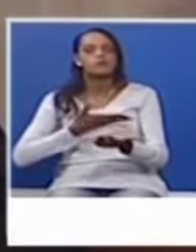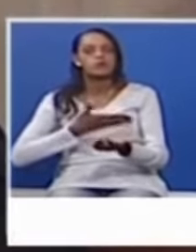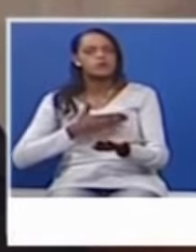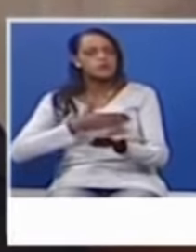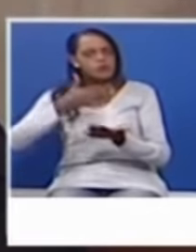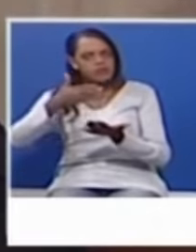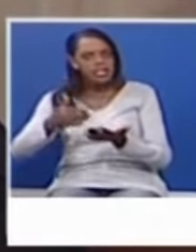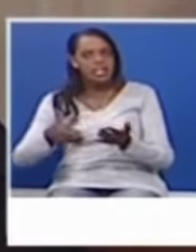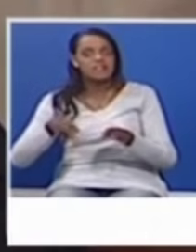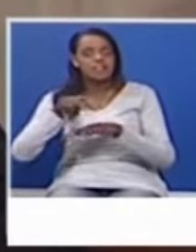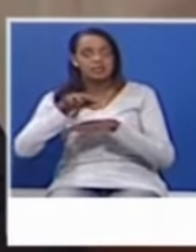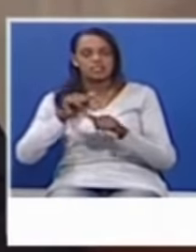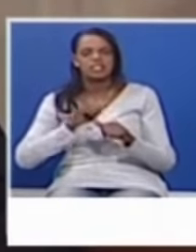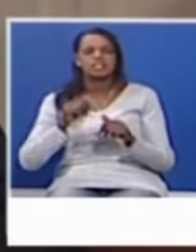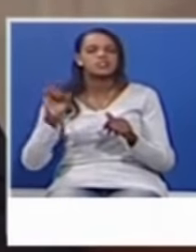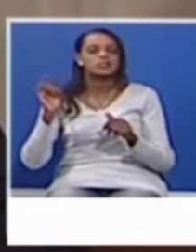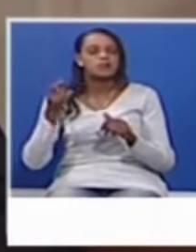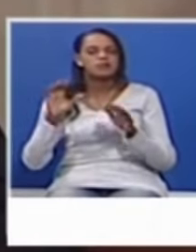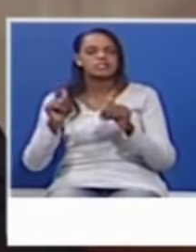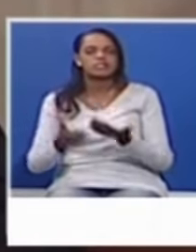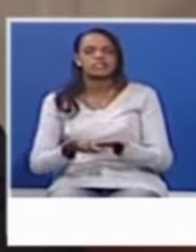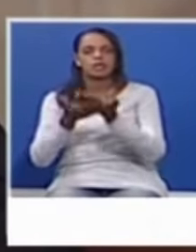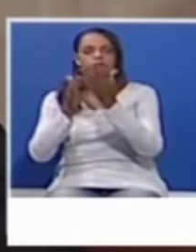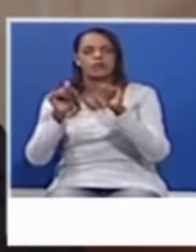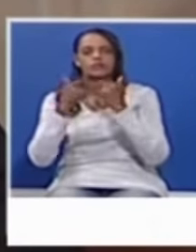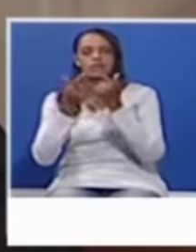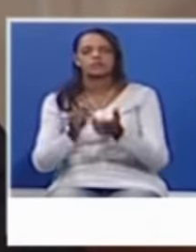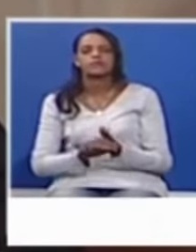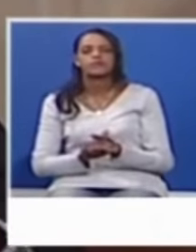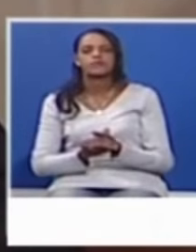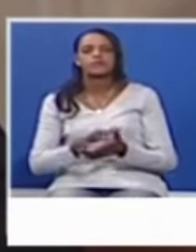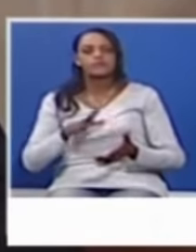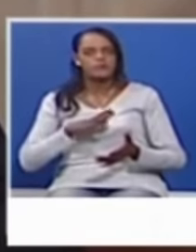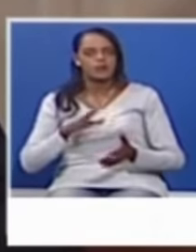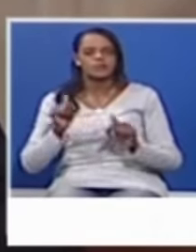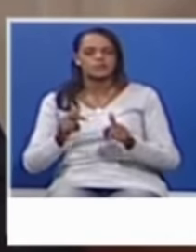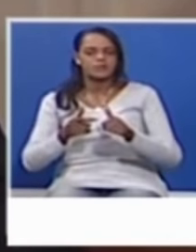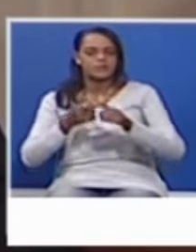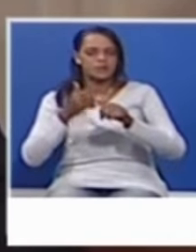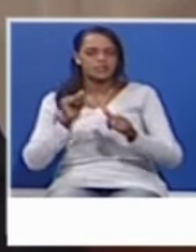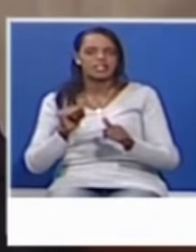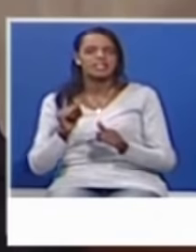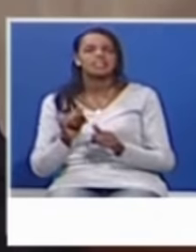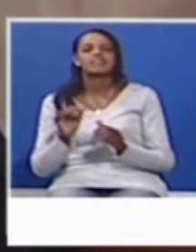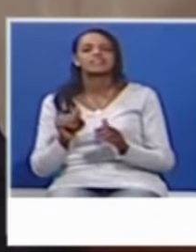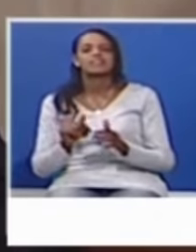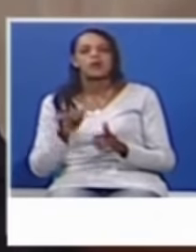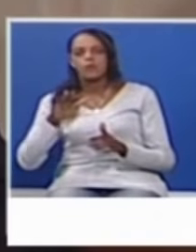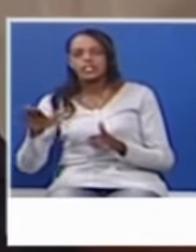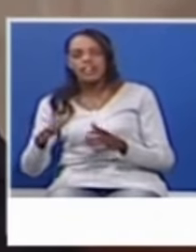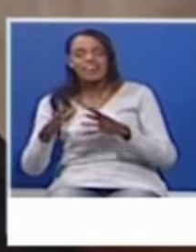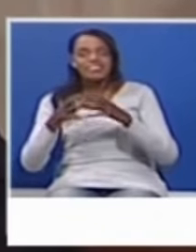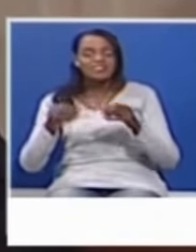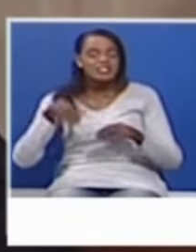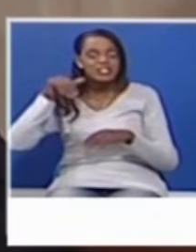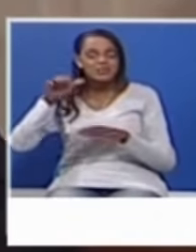نهلاونان زباوت الوؤون زتبابعم كمزخونن حابيرهم زلنا مدرخ مجمري عيوم ما أزنك خيط باقا نقدميت مسقوام